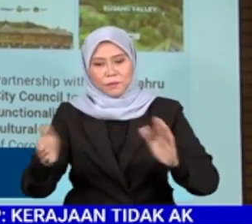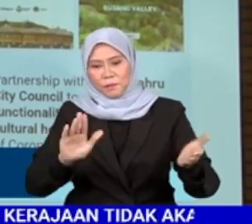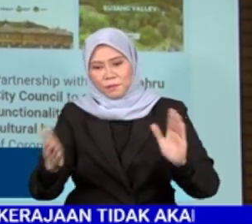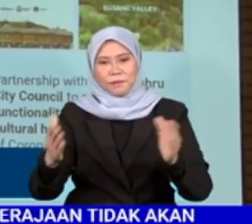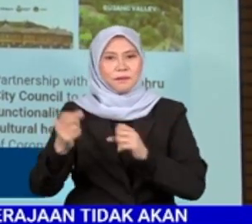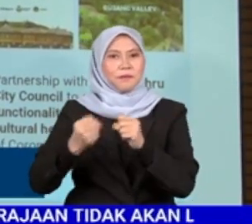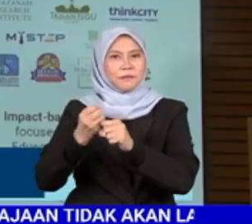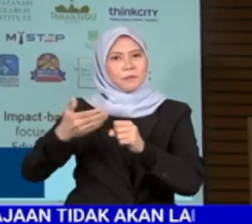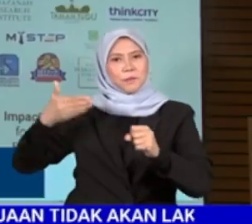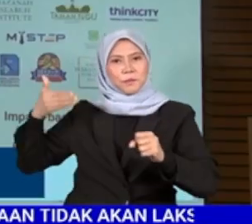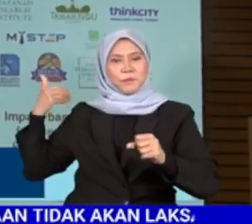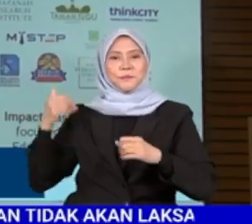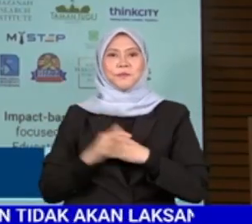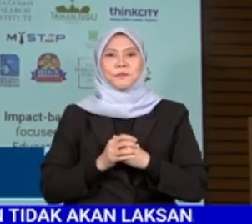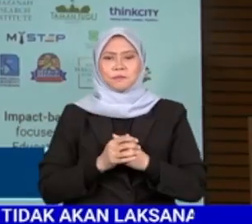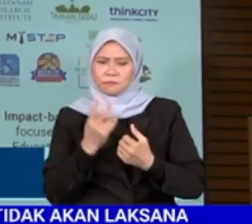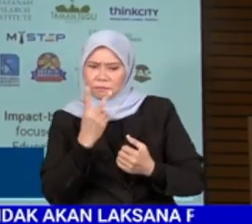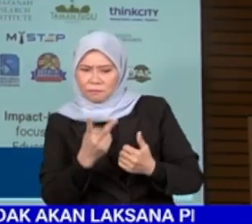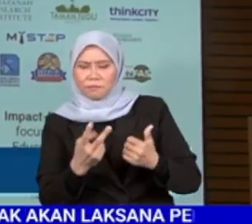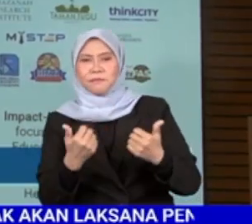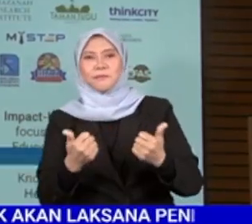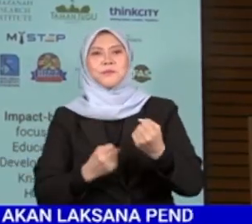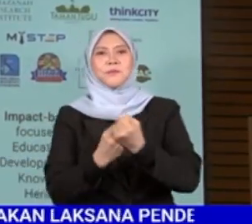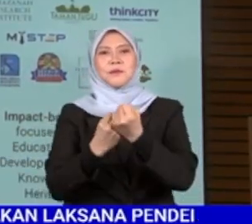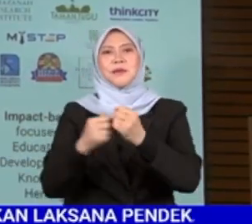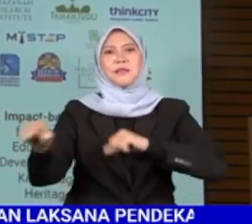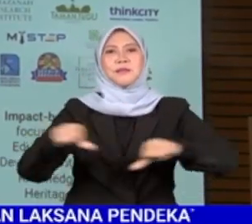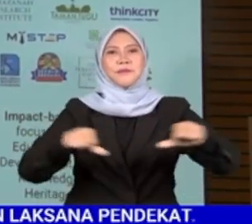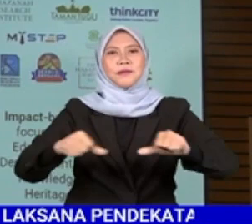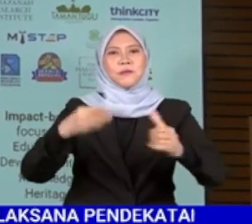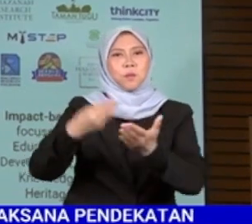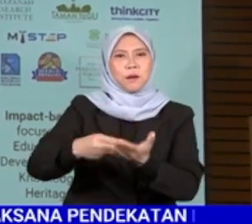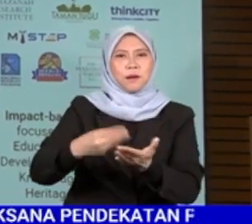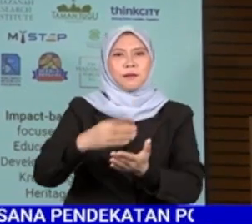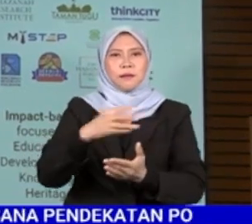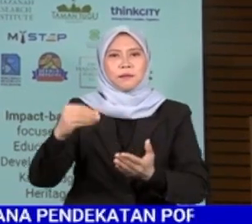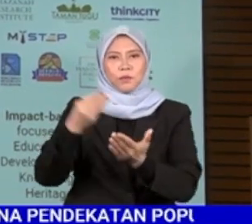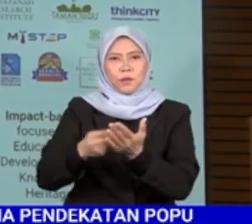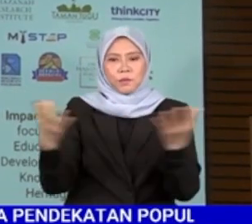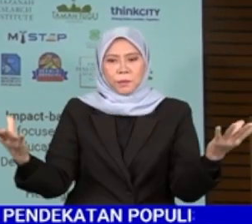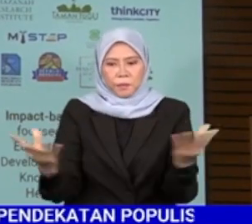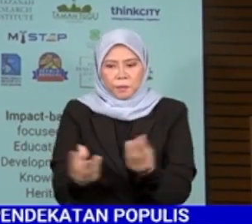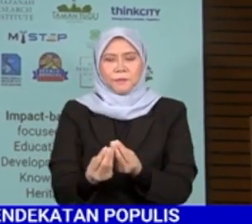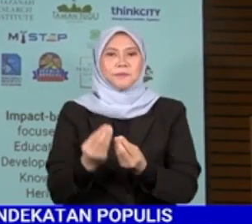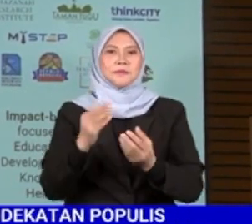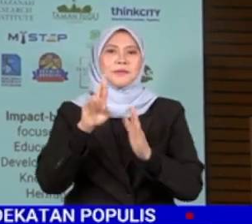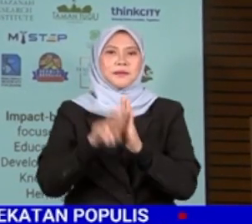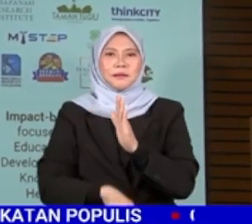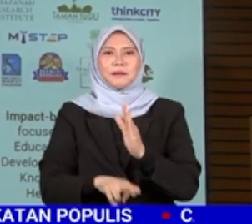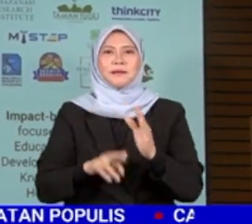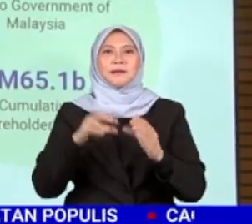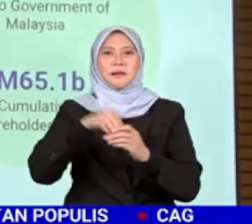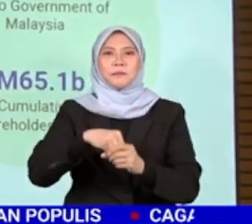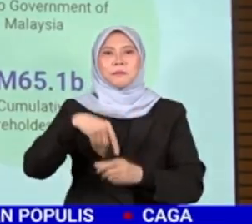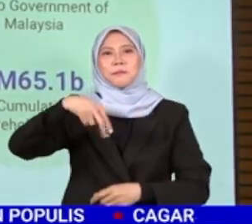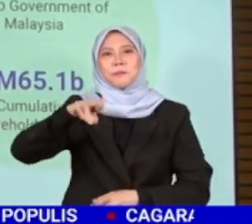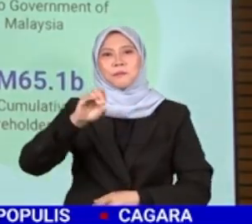berbanding tahun sebelumnya. Prestasi itu disumbang aktiviti pengewangan dan rosak nilai yang lebih rendah dalam